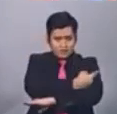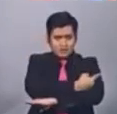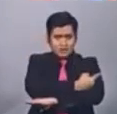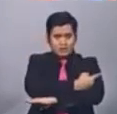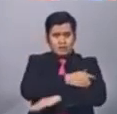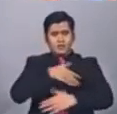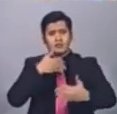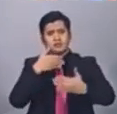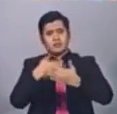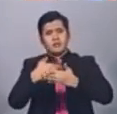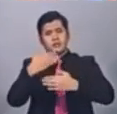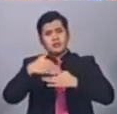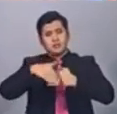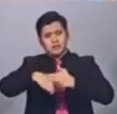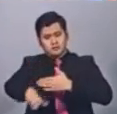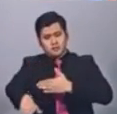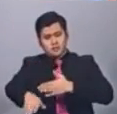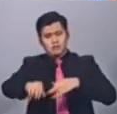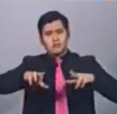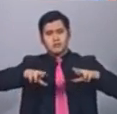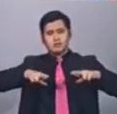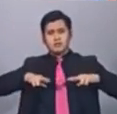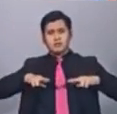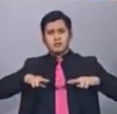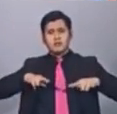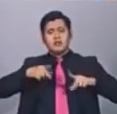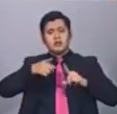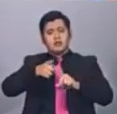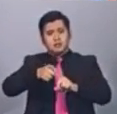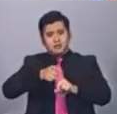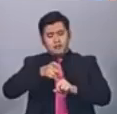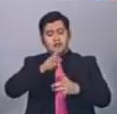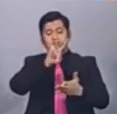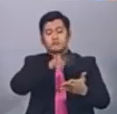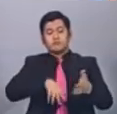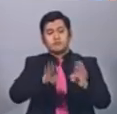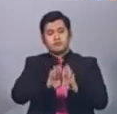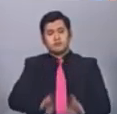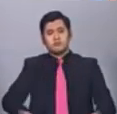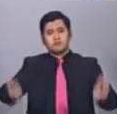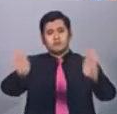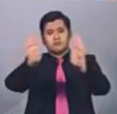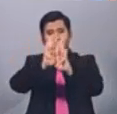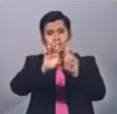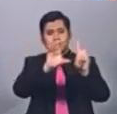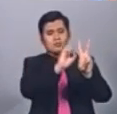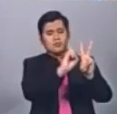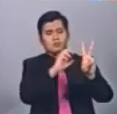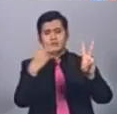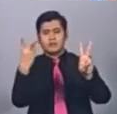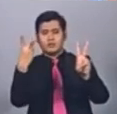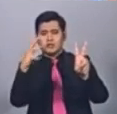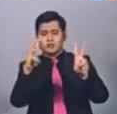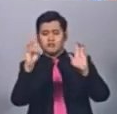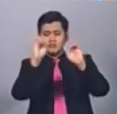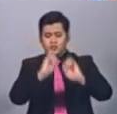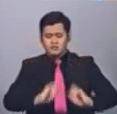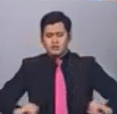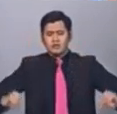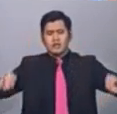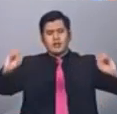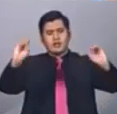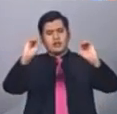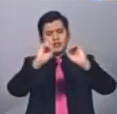selepas beliau bersara daripada penyampaian berita pada 2016 pun, beliau tidak henti-henti